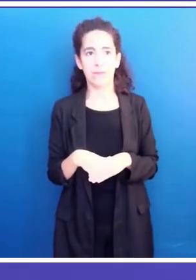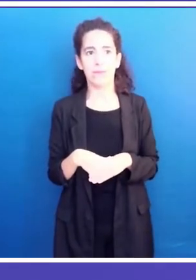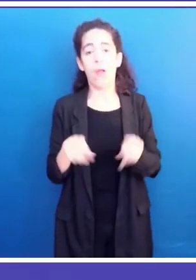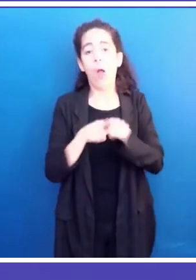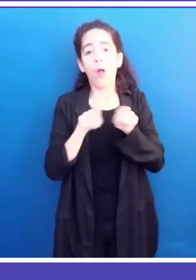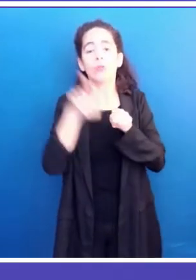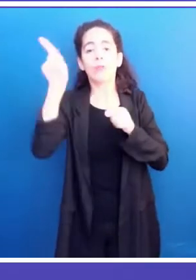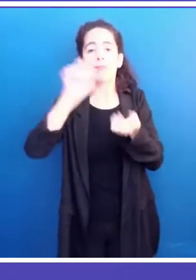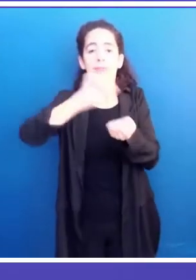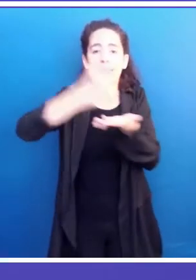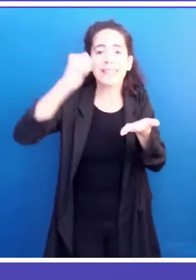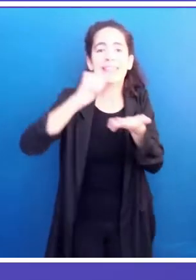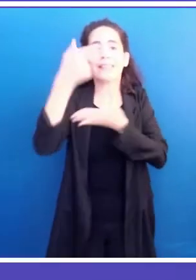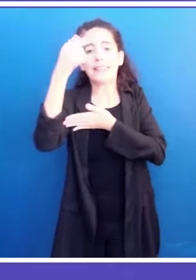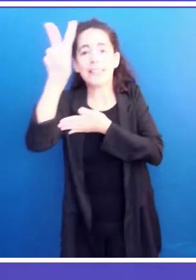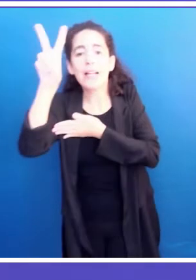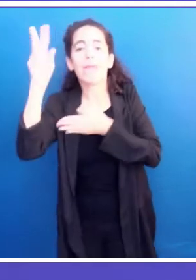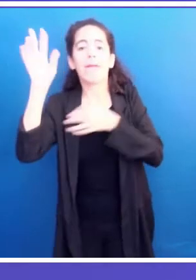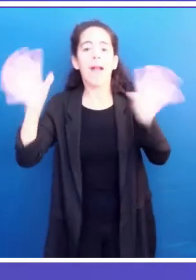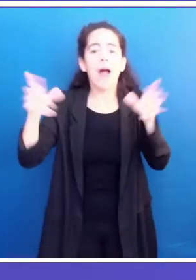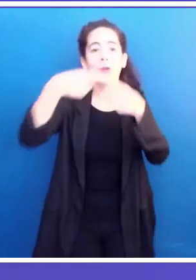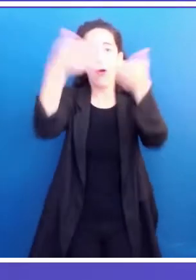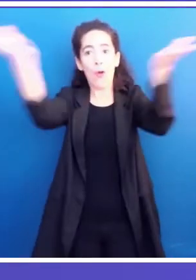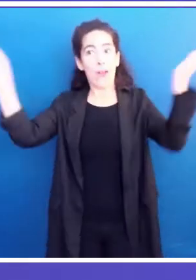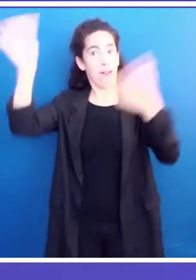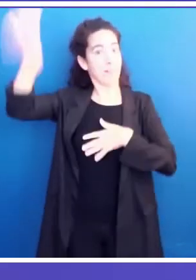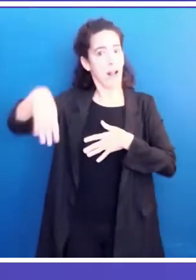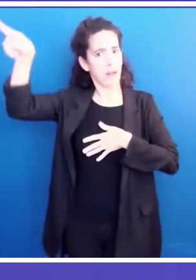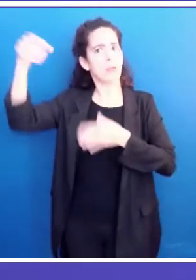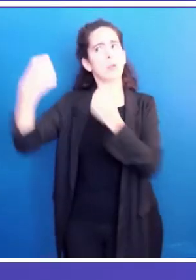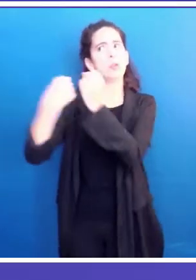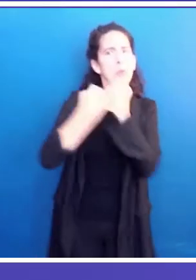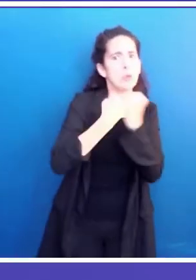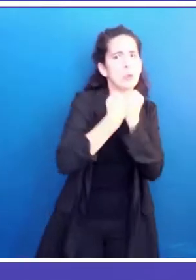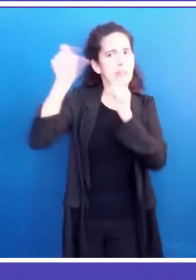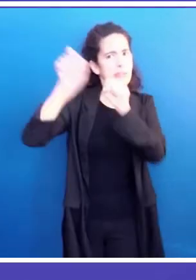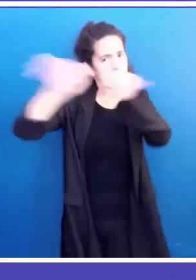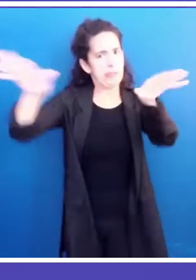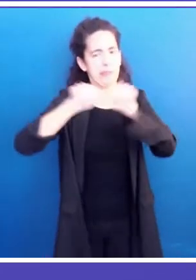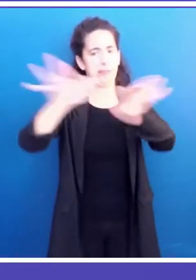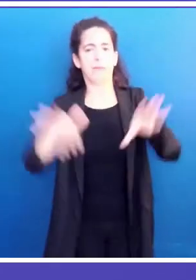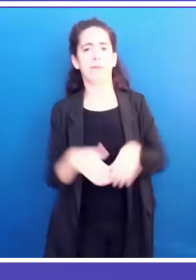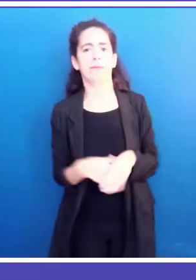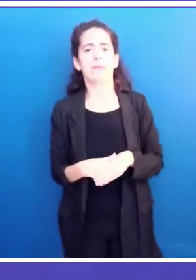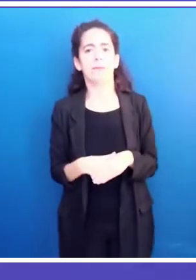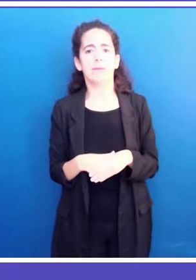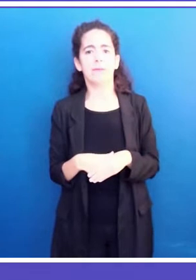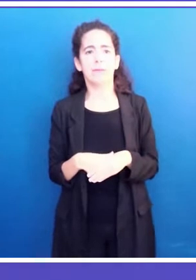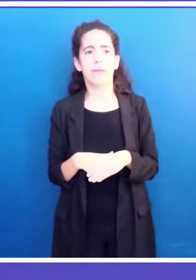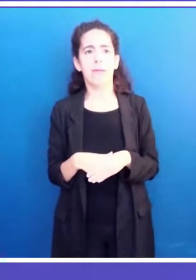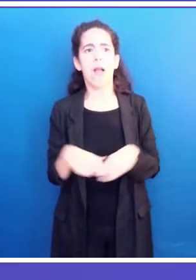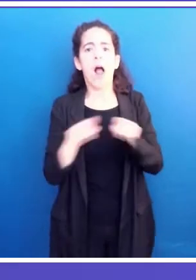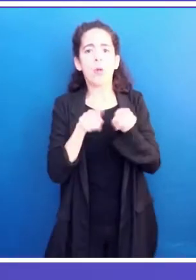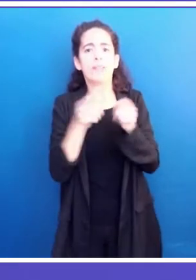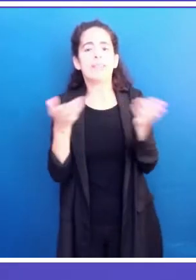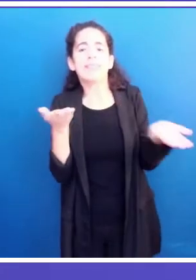خلال الصائت الصوت والصورة ومن خلال وسائل الأعلام في كاتالونيا من أجل تعزيز